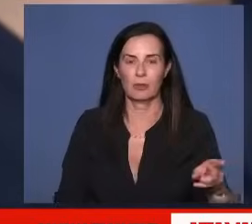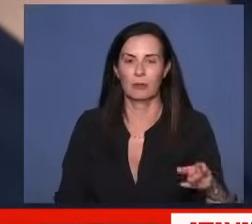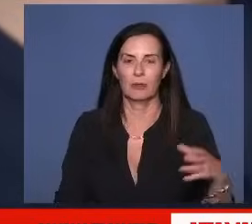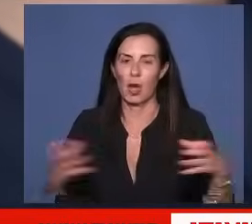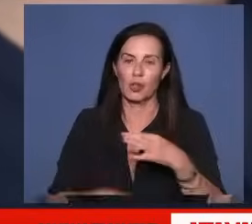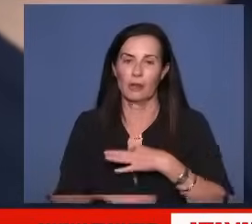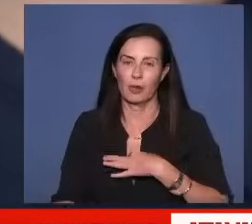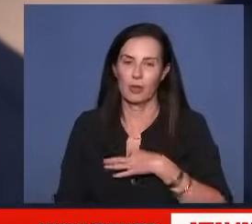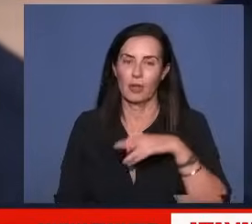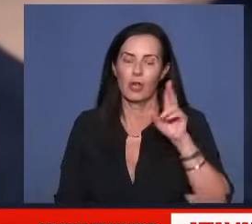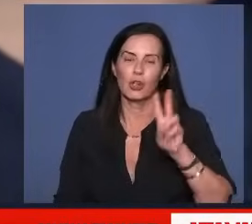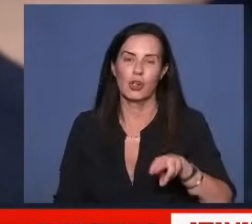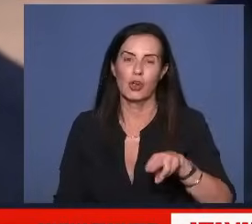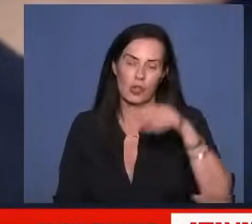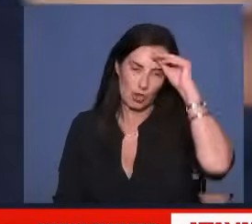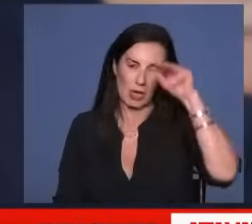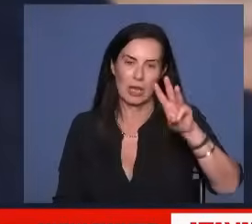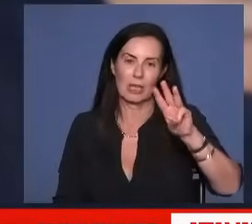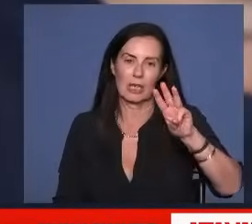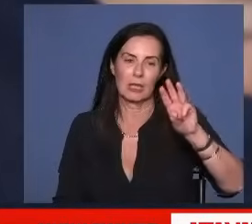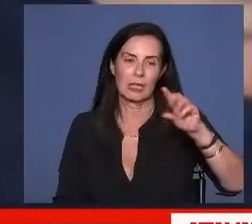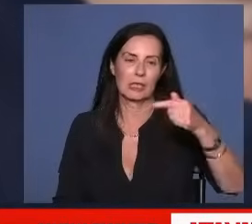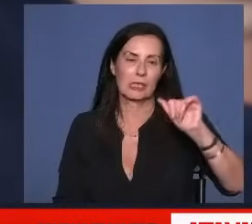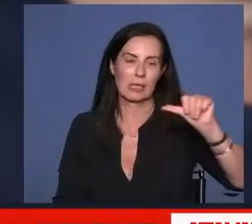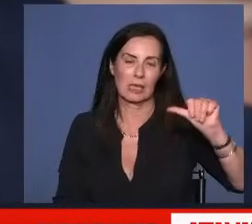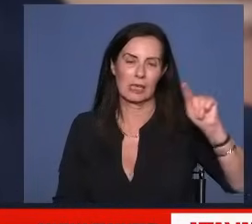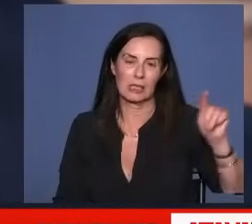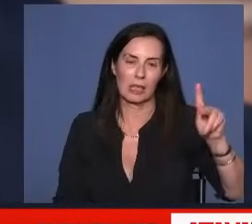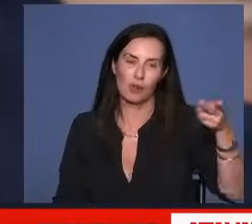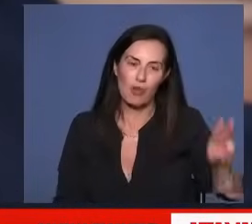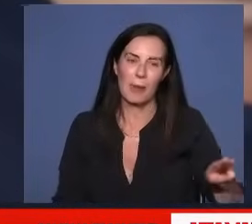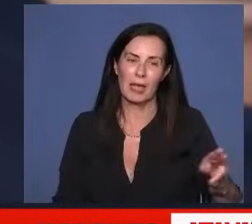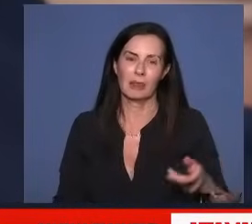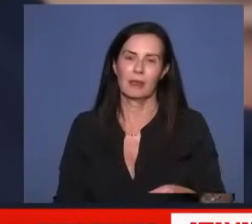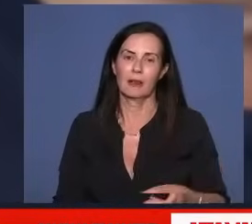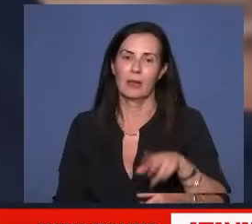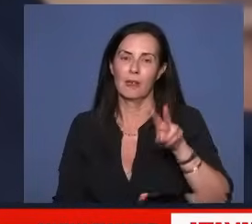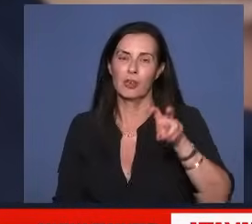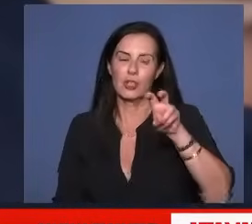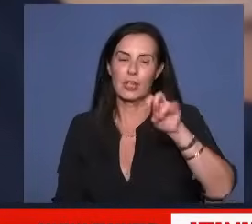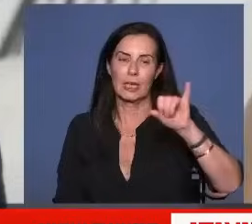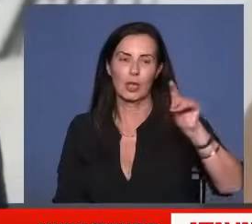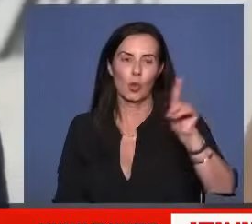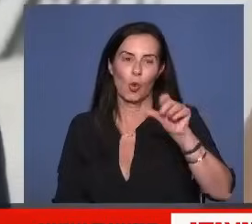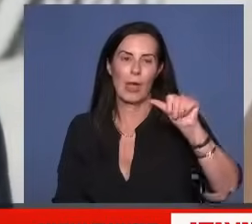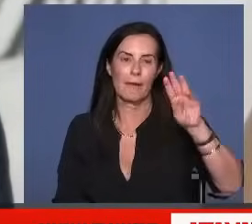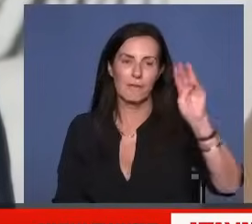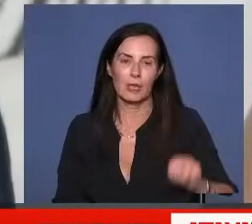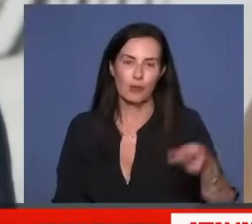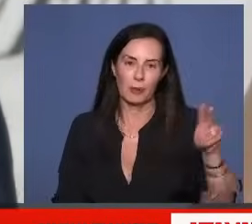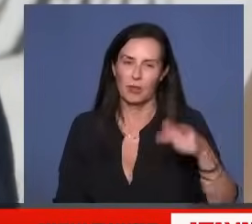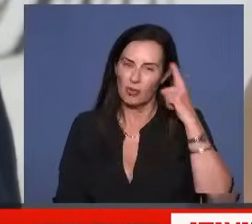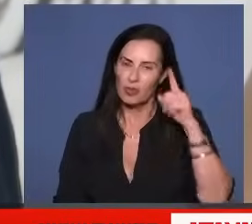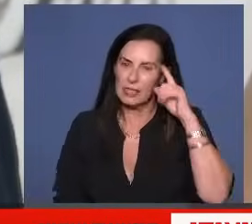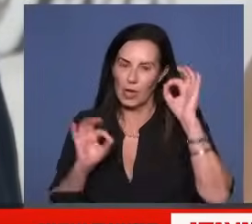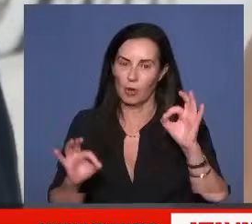שלנו, שצגי זק. שמת, ותידו אבן. אני לא חושבת שזה